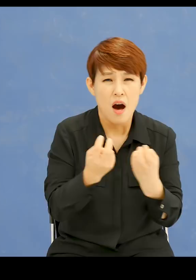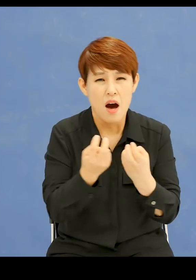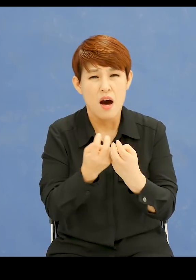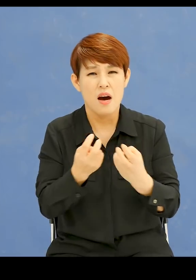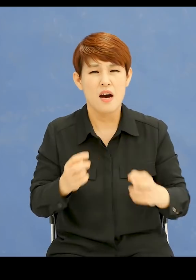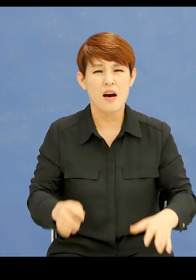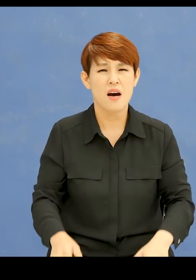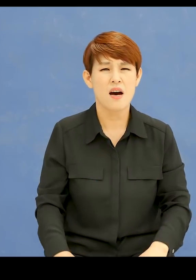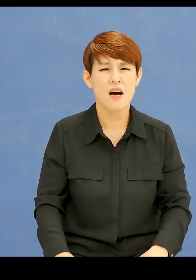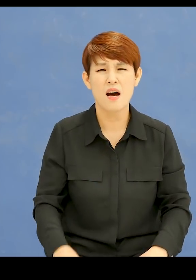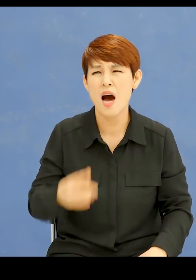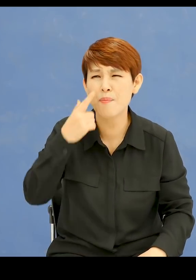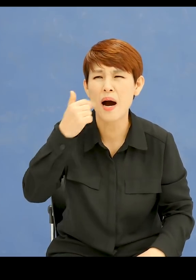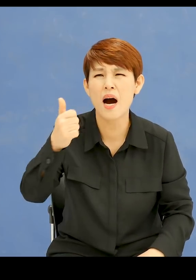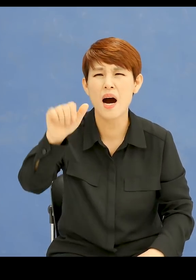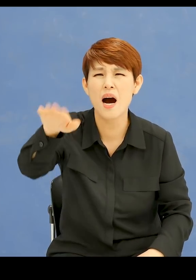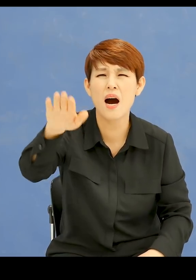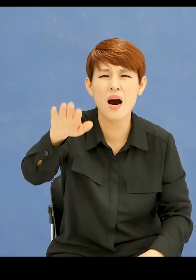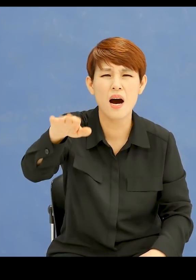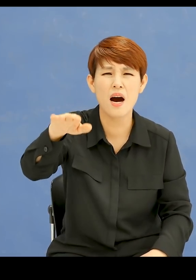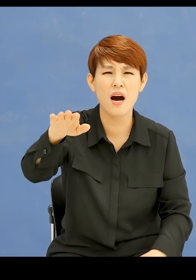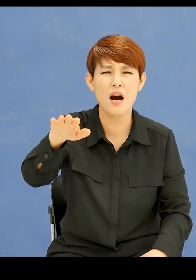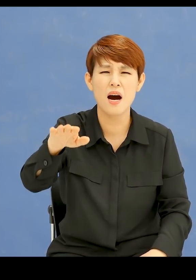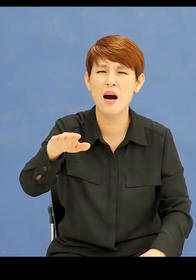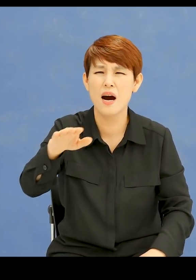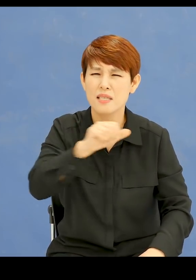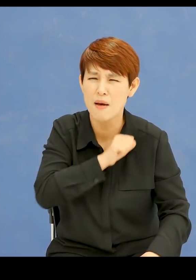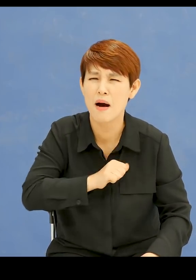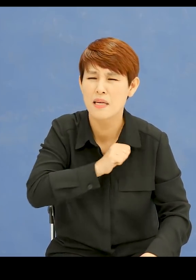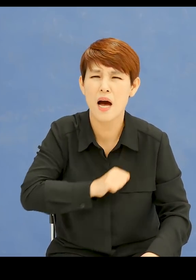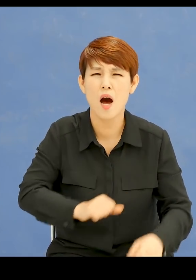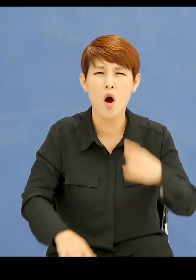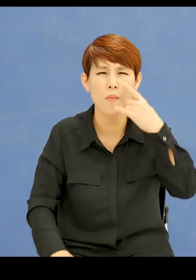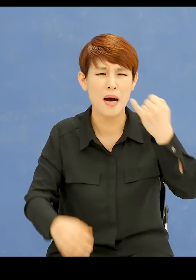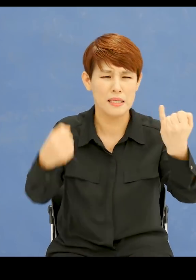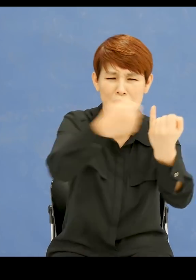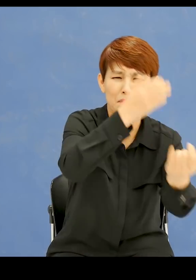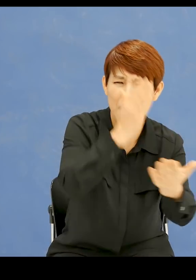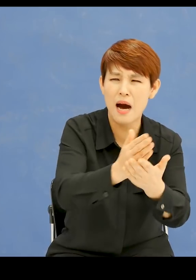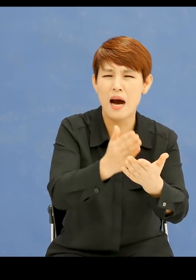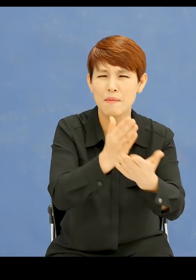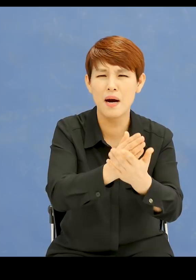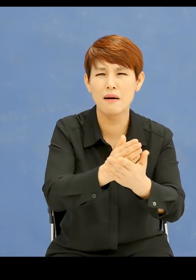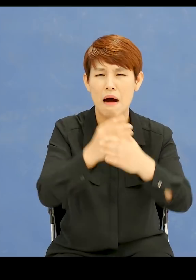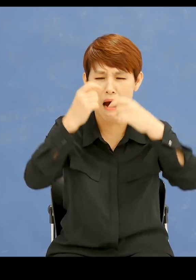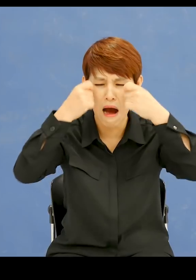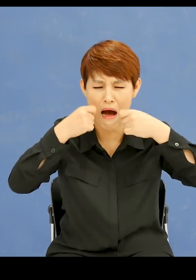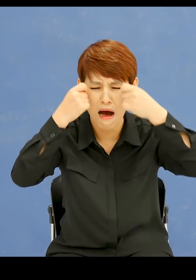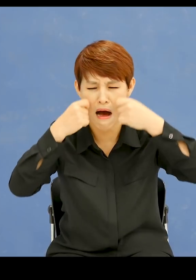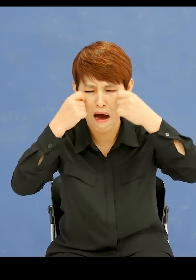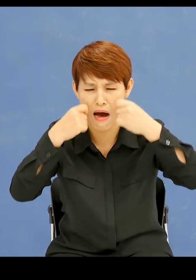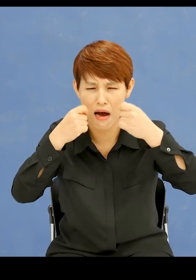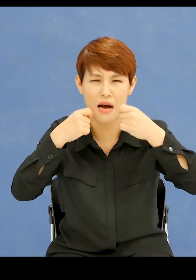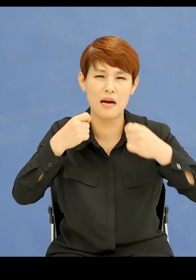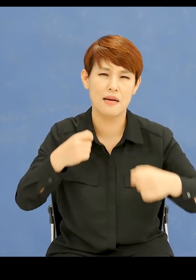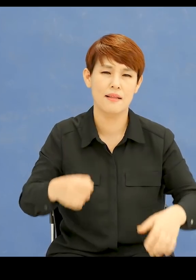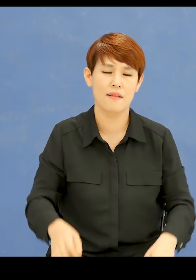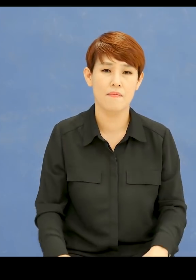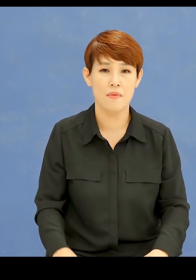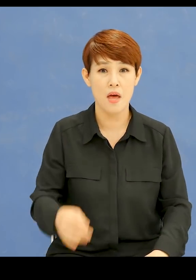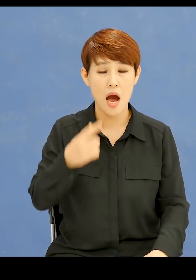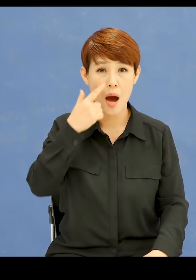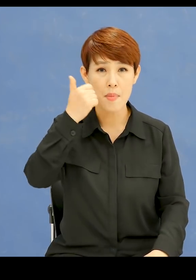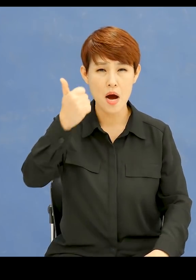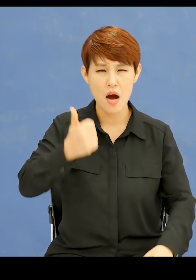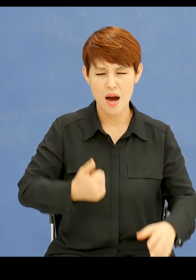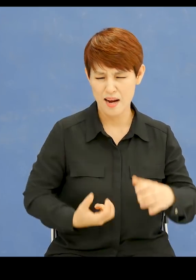밖에 나와서 아버지, 아빠 참으세요. 엄마 때리지 마세요. 그러면서 막 울면서 막 말리면 아버지가